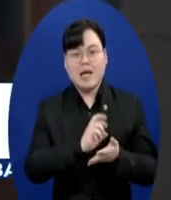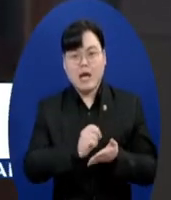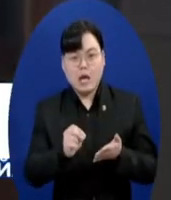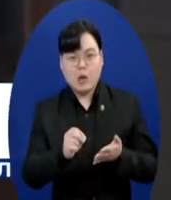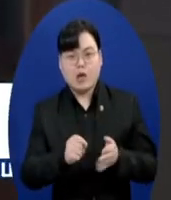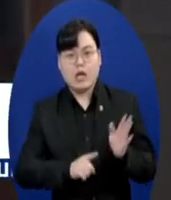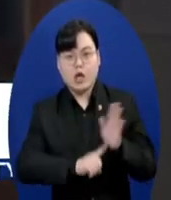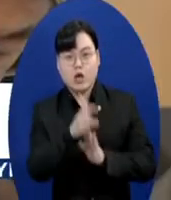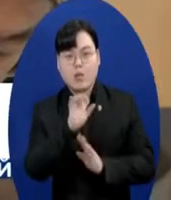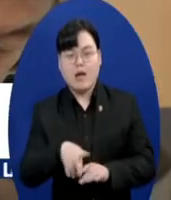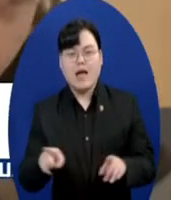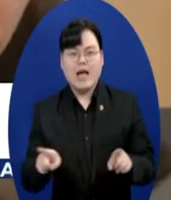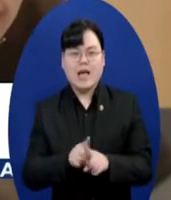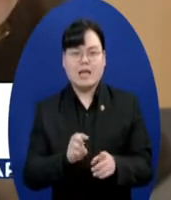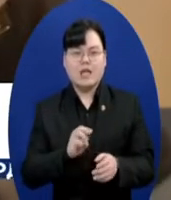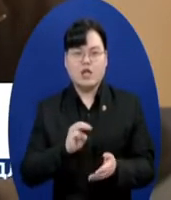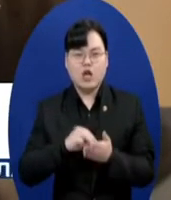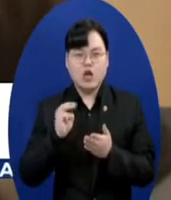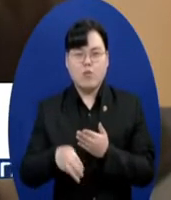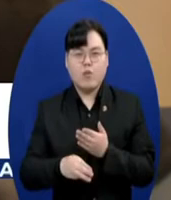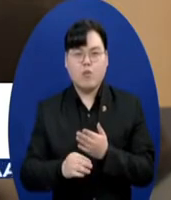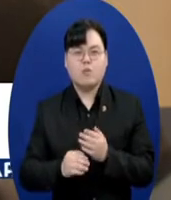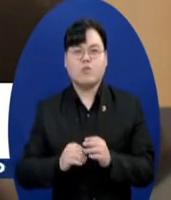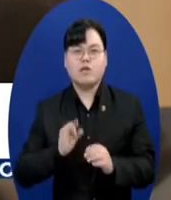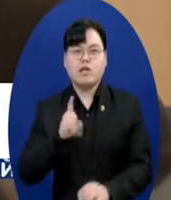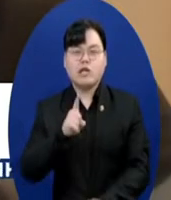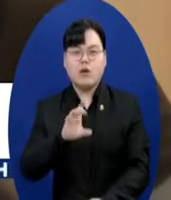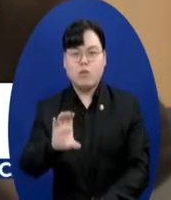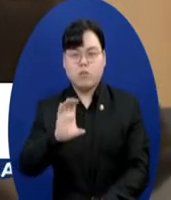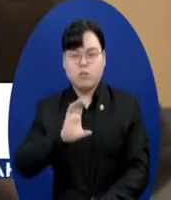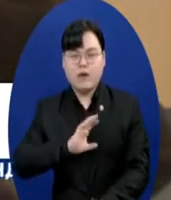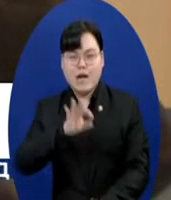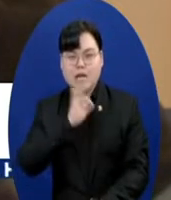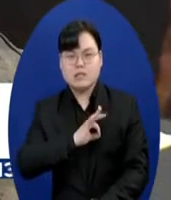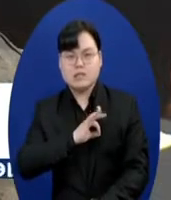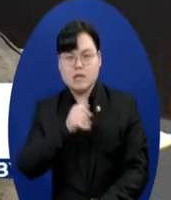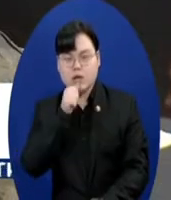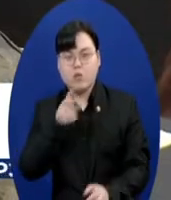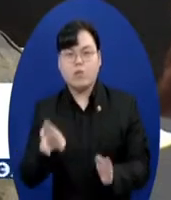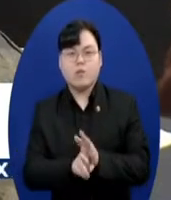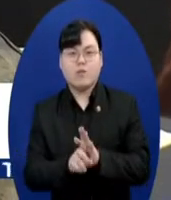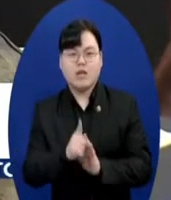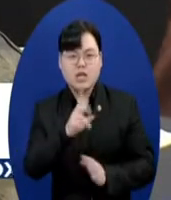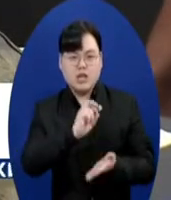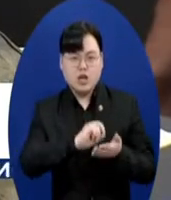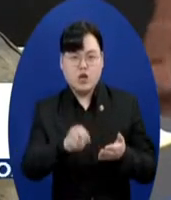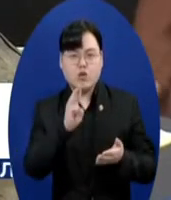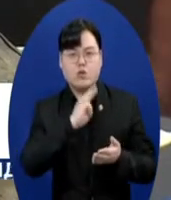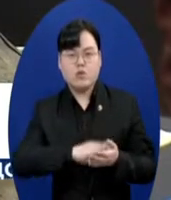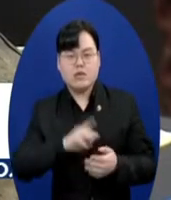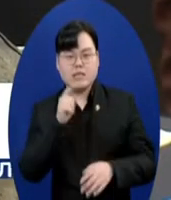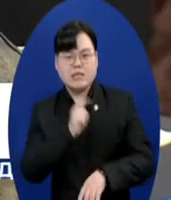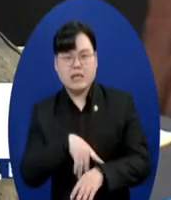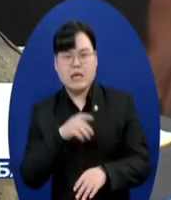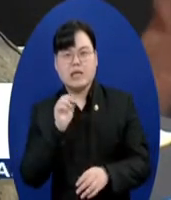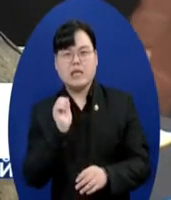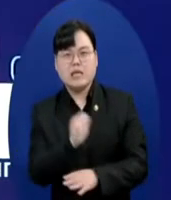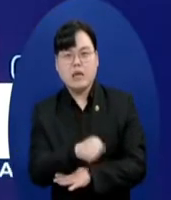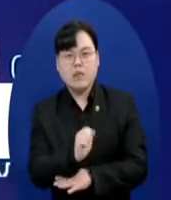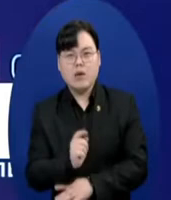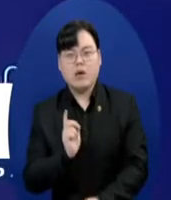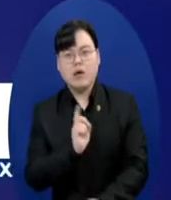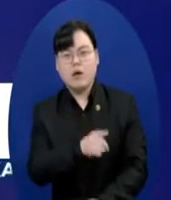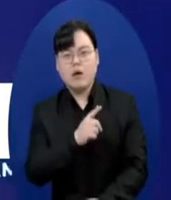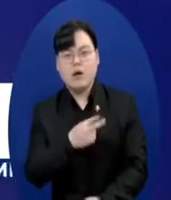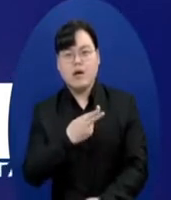яг үүнтэй адилаар тэрбумаар хэмжигдэх зардлыг хэмнэх боломж бүрдэх юм аа. Ганцхан гарын үсэг зурулахын төлөө хамаг цаг зав авардаг,